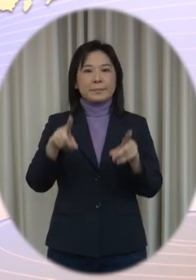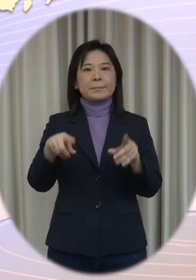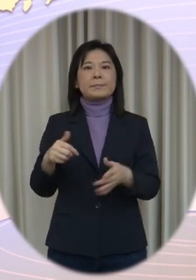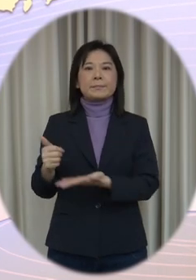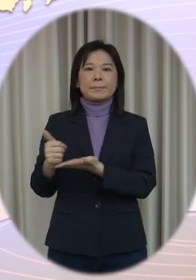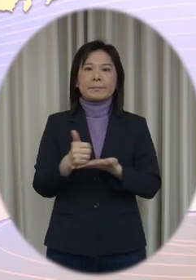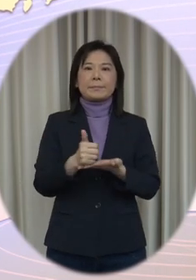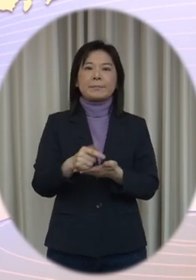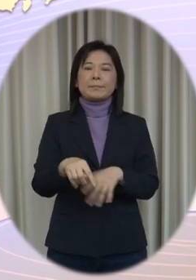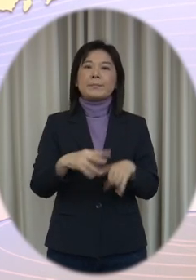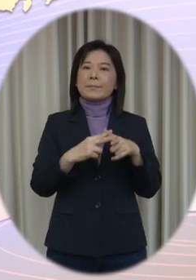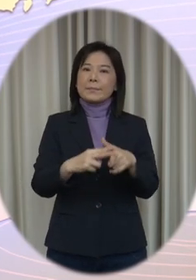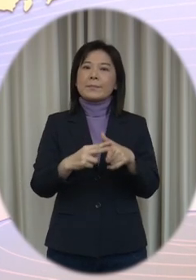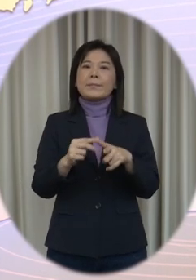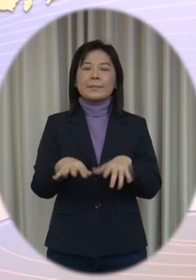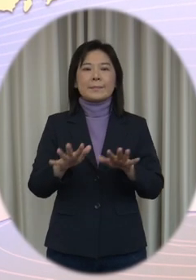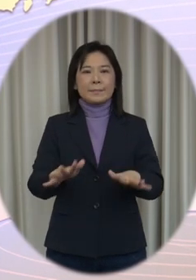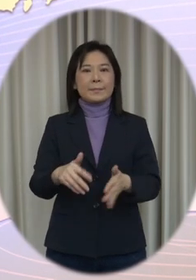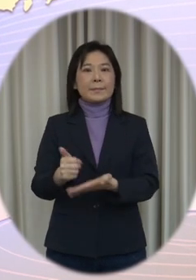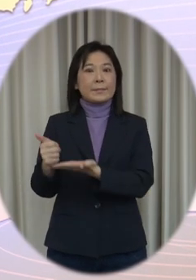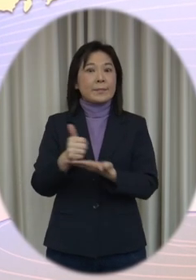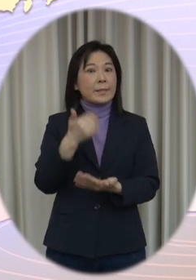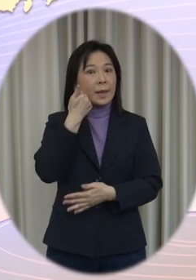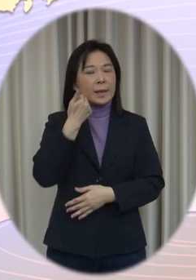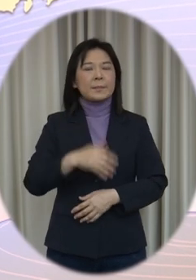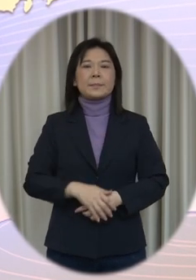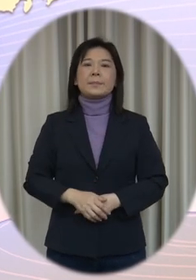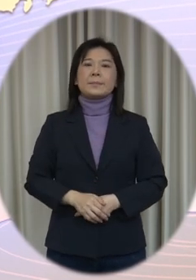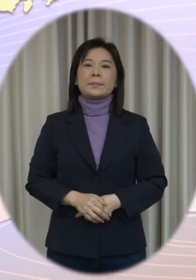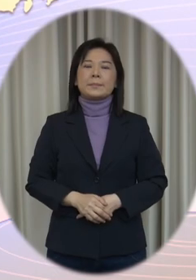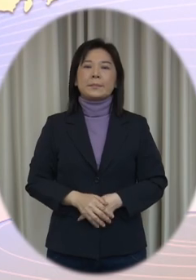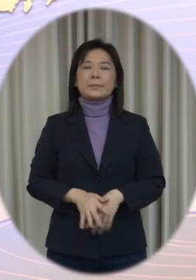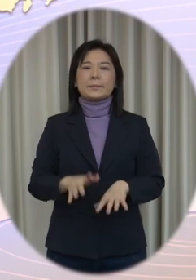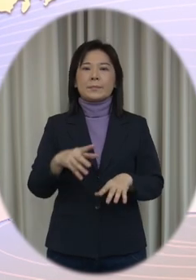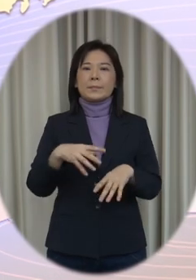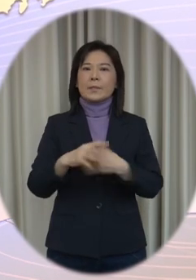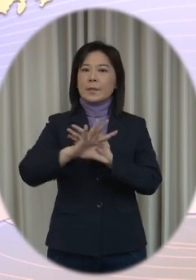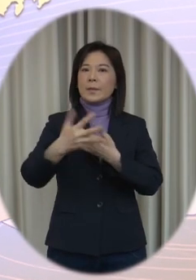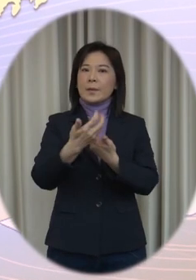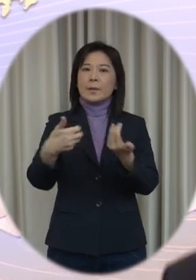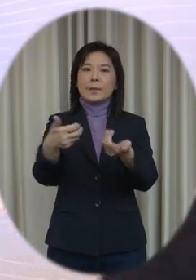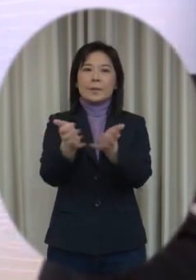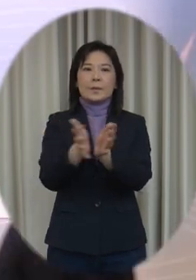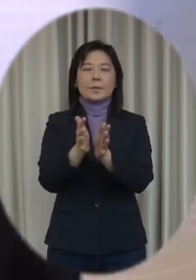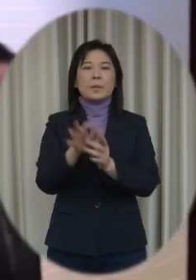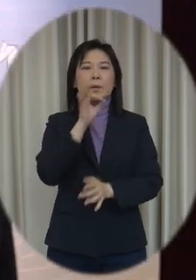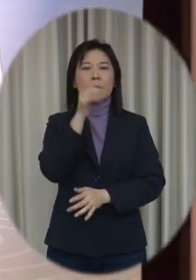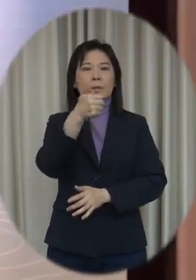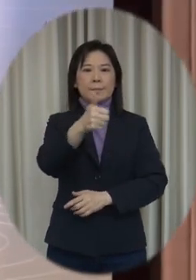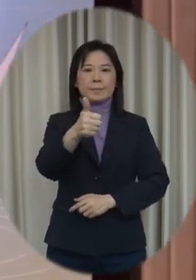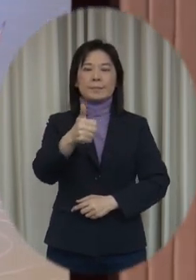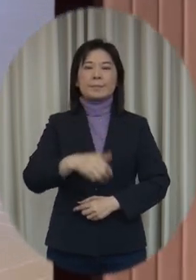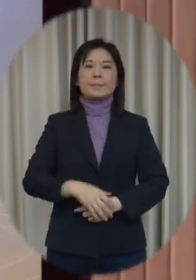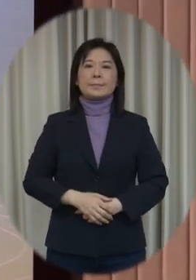我先介绍今天出席的贵宾：外交部吴钊燮部长、